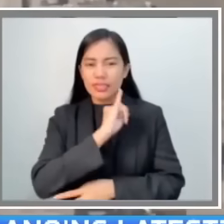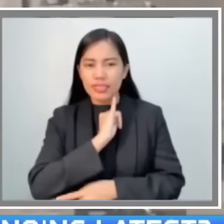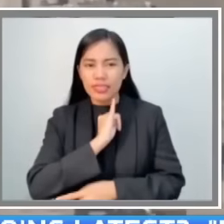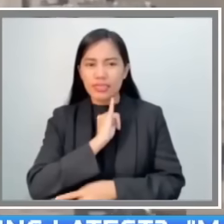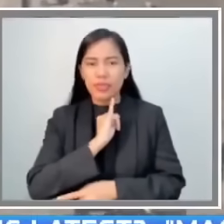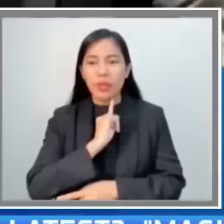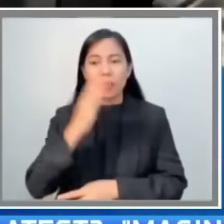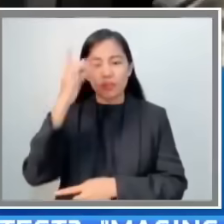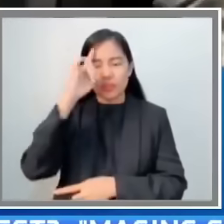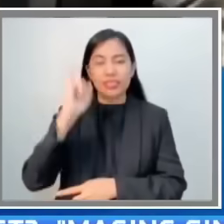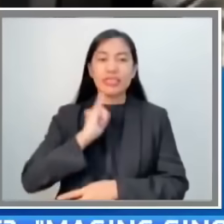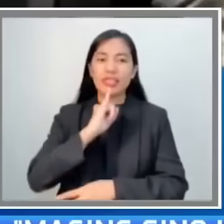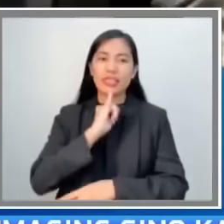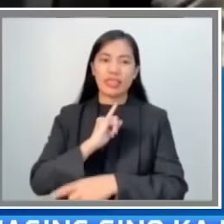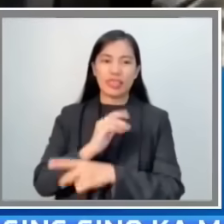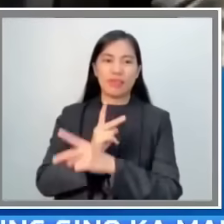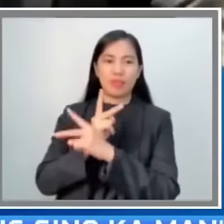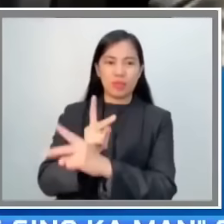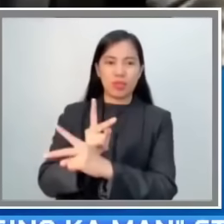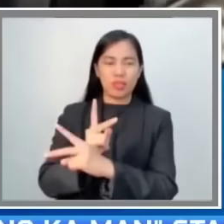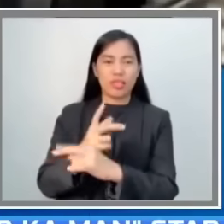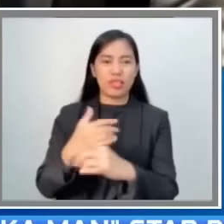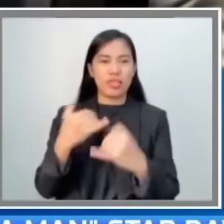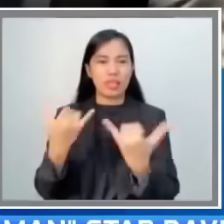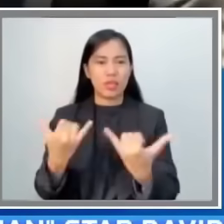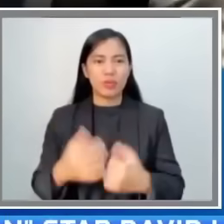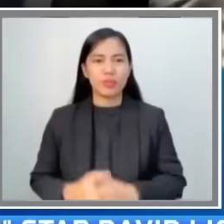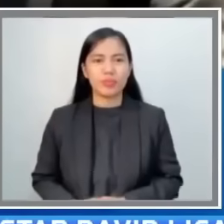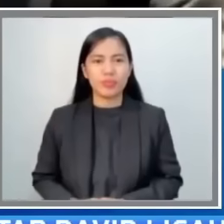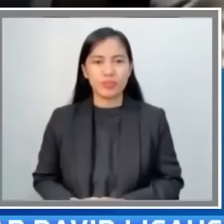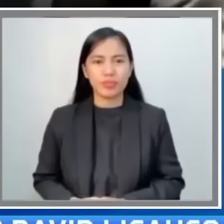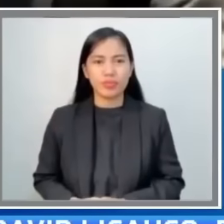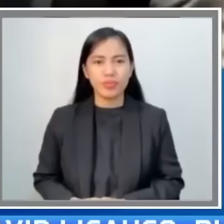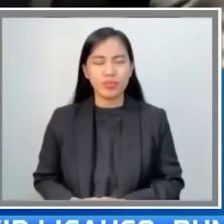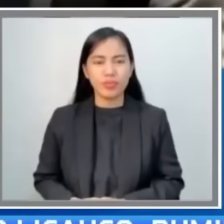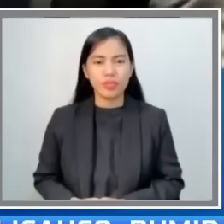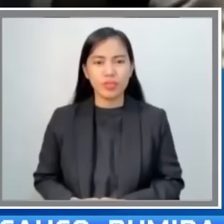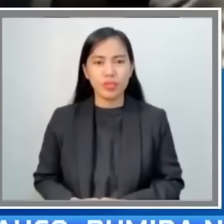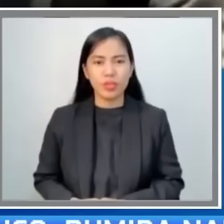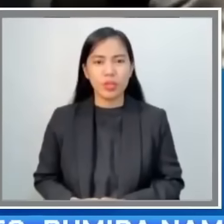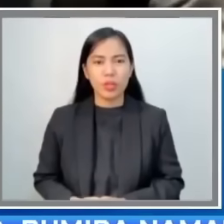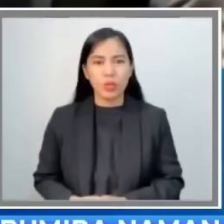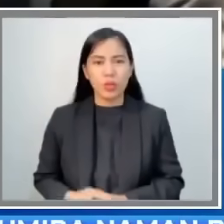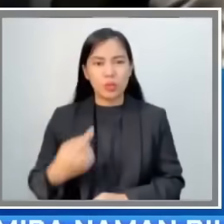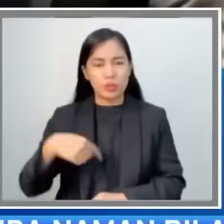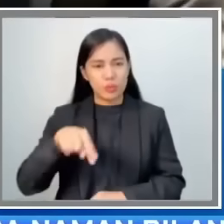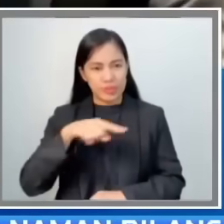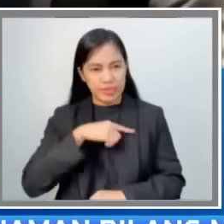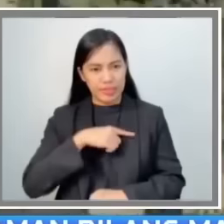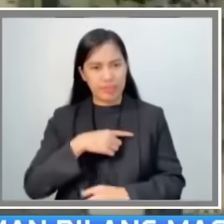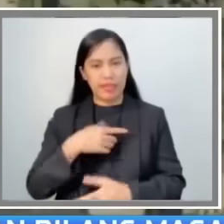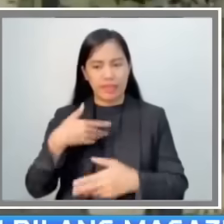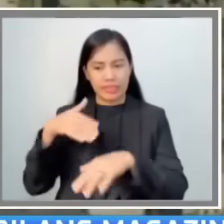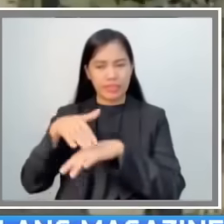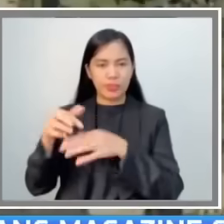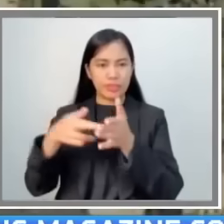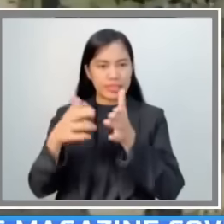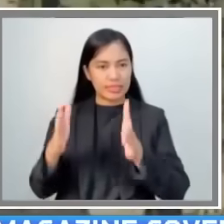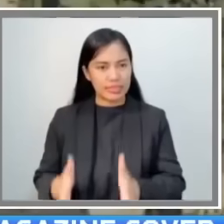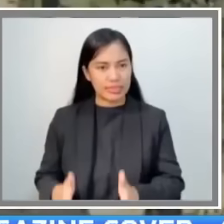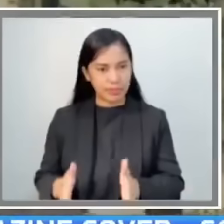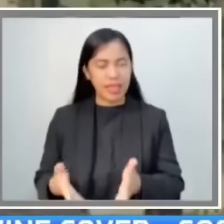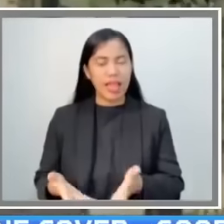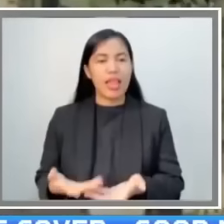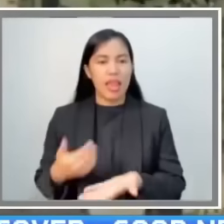are sending very clear messages to our neighbors not to escalate the situation on their borders. Yan ang balita